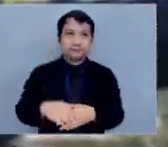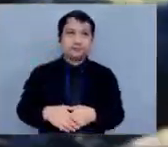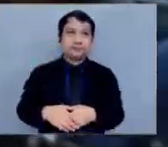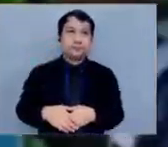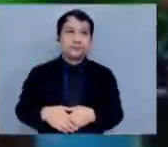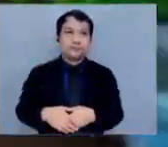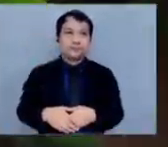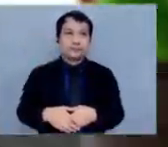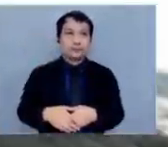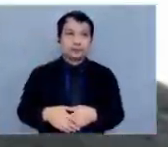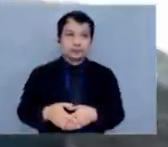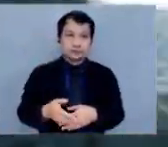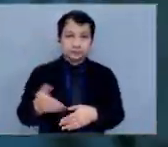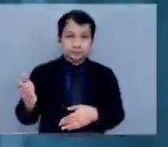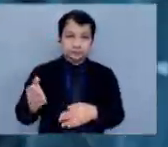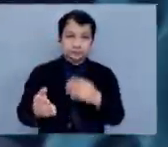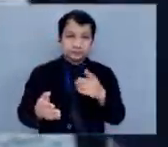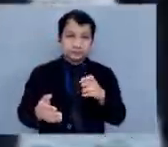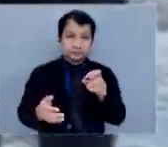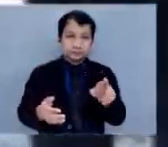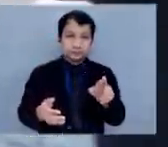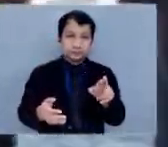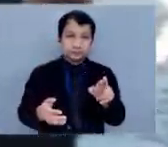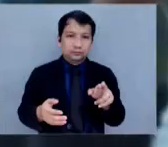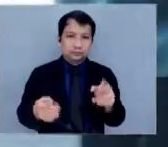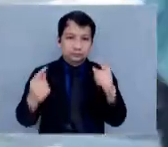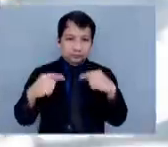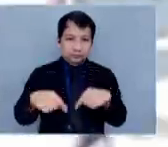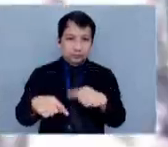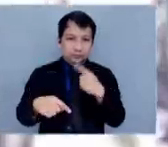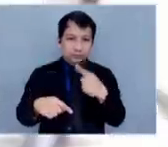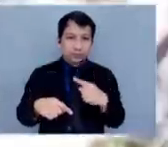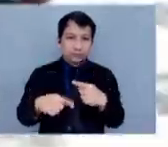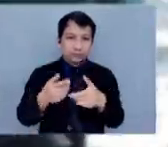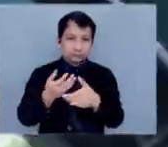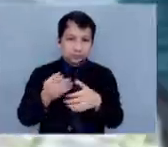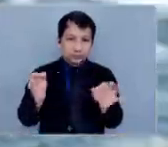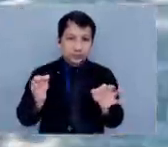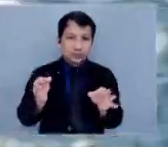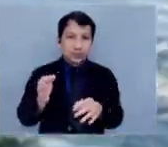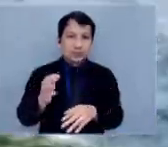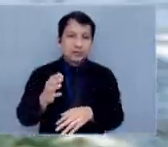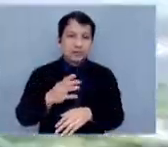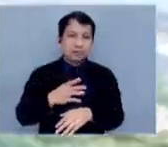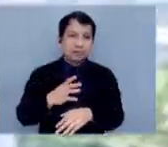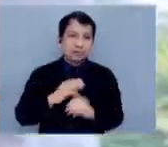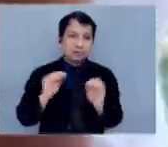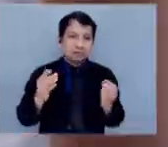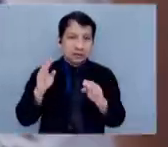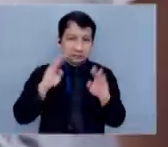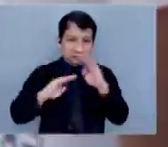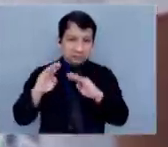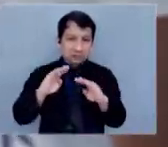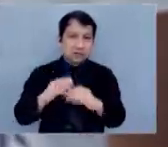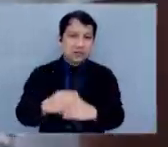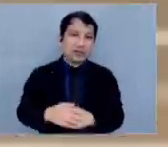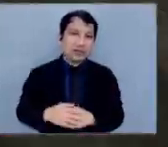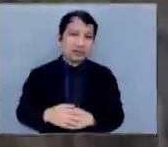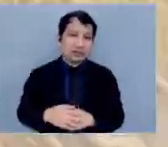mga DNR guys. Okay na ni guys, kay na-release na naman. So, wala na yung problema